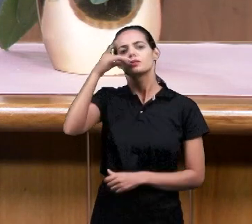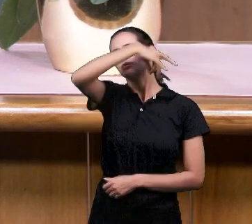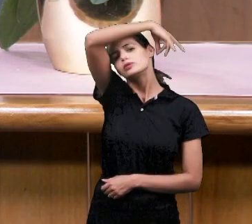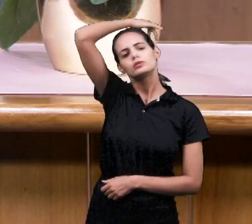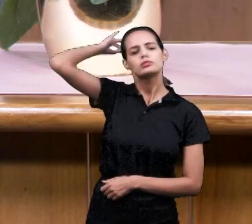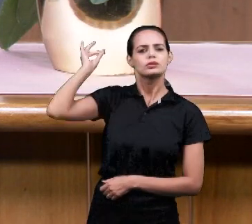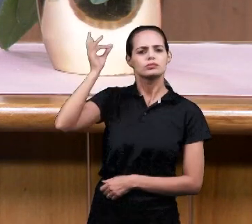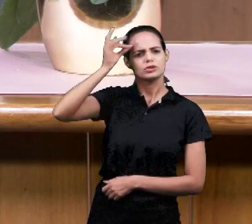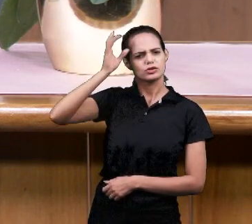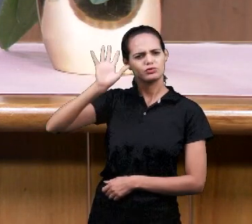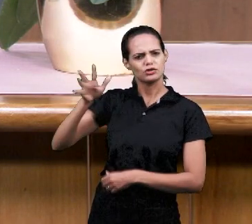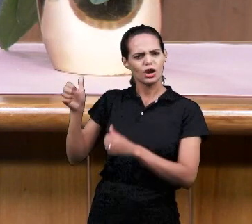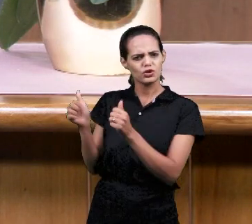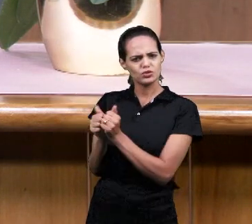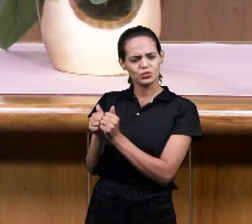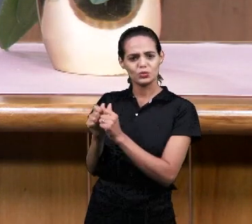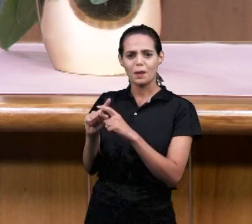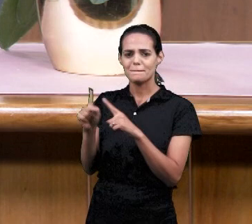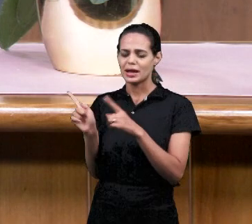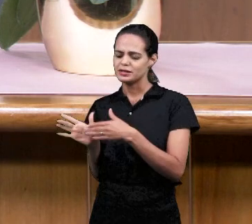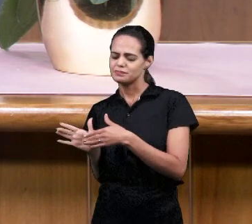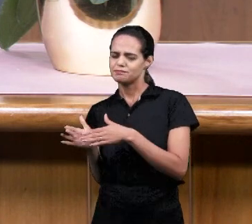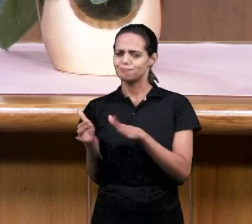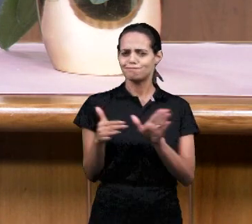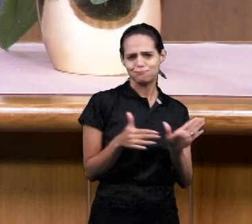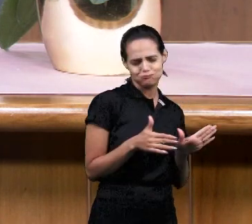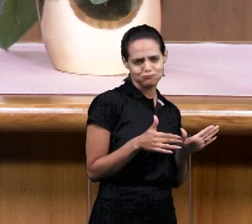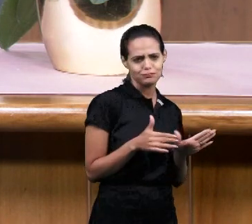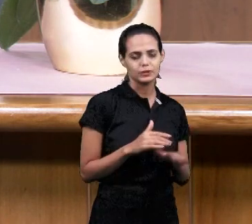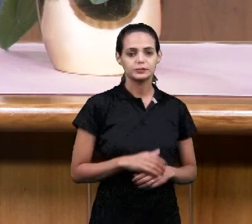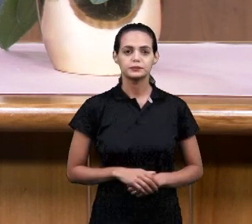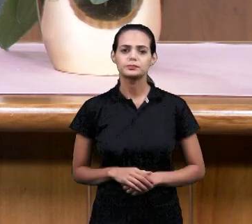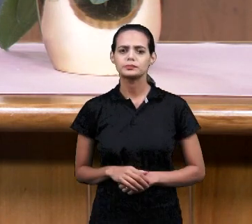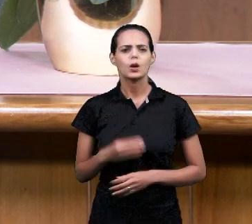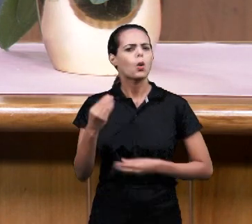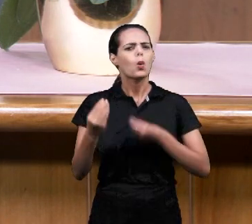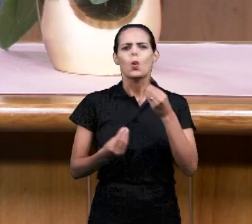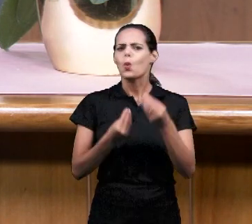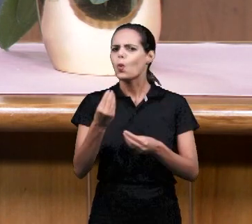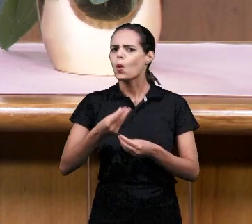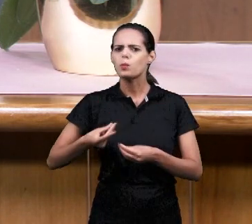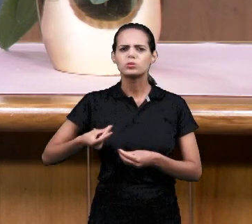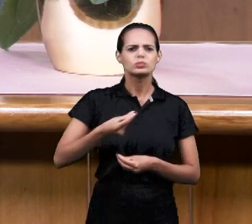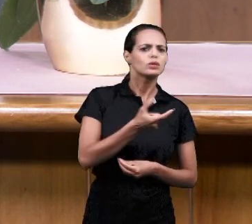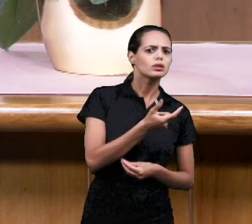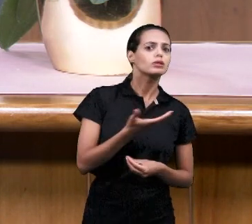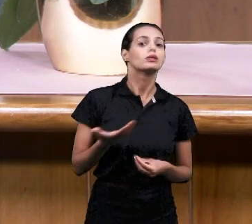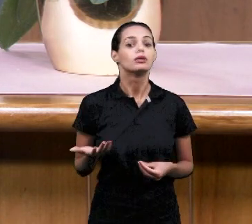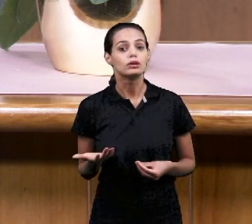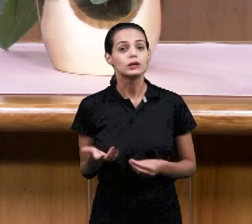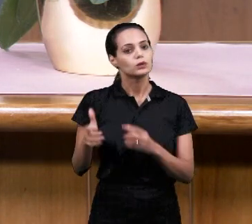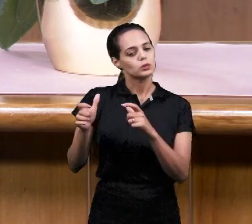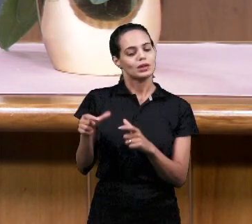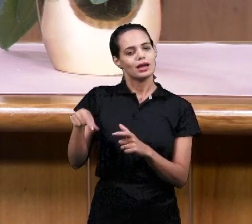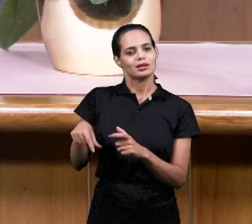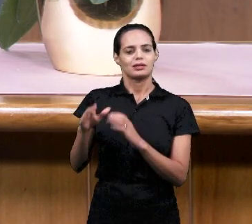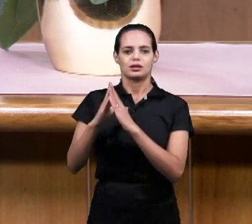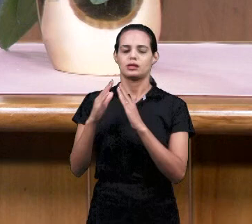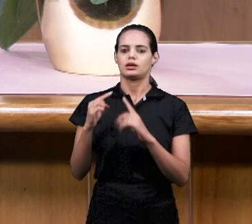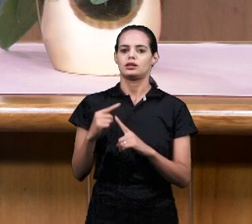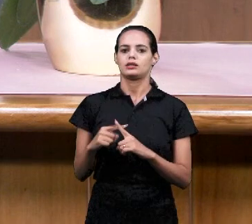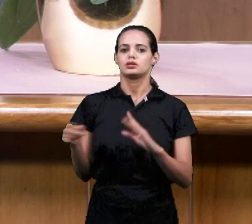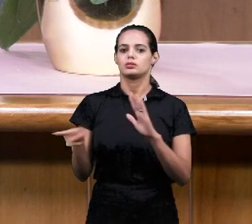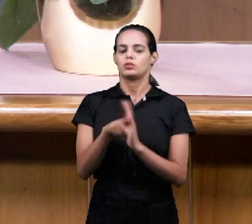qui se sont déviés. Et d'où ils partent? Ils partent exactement du milieu de l'Église de Christ, l'Église